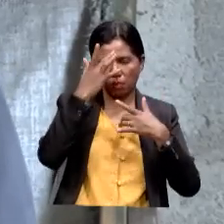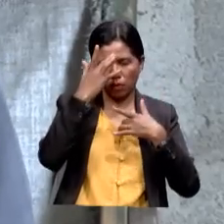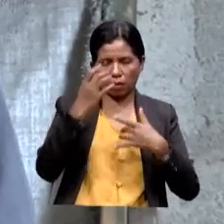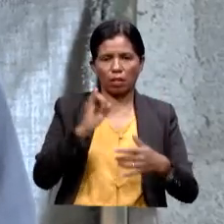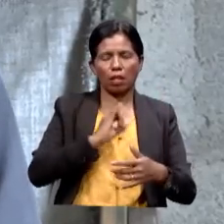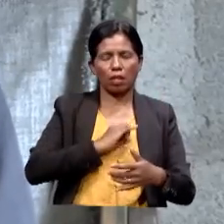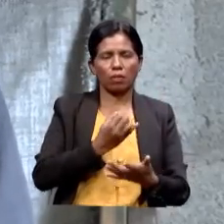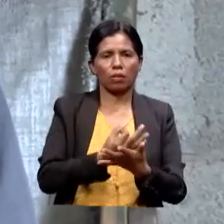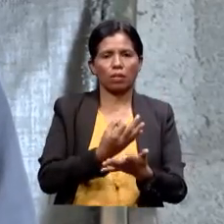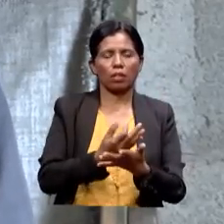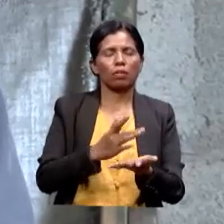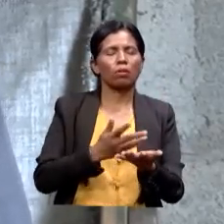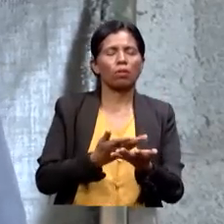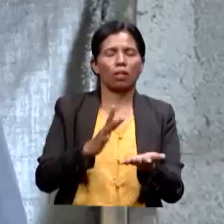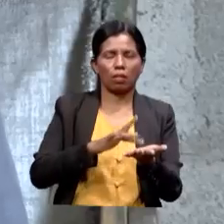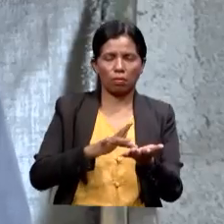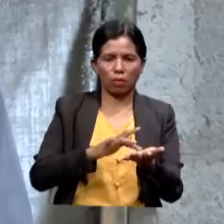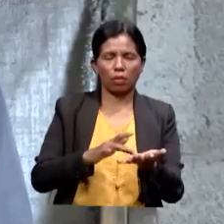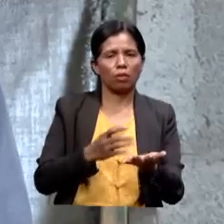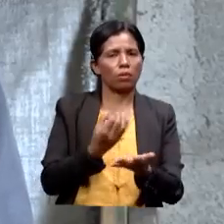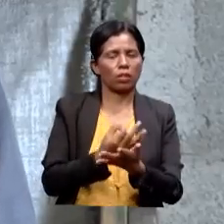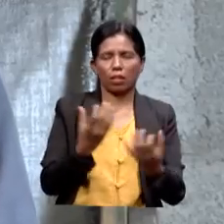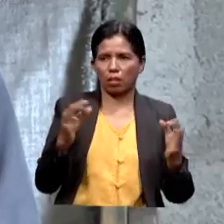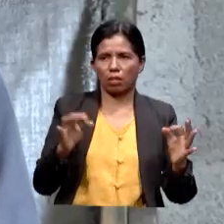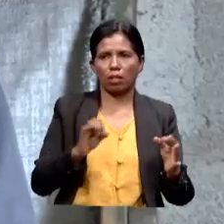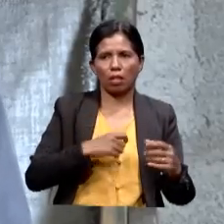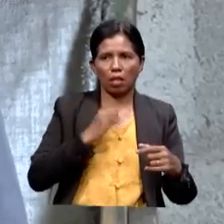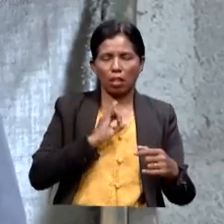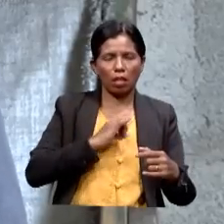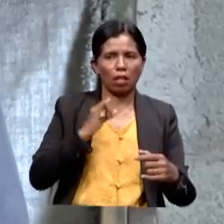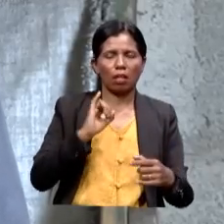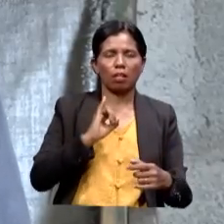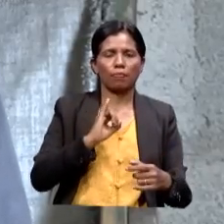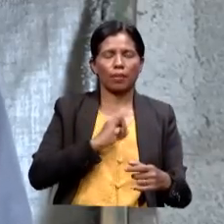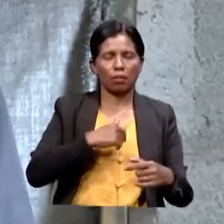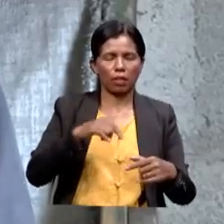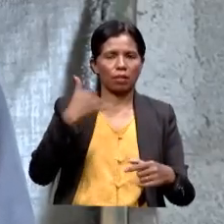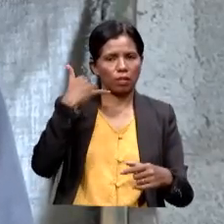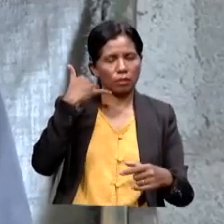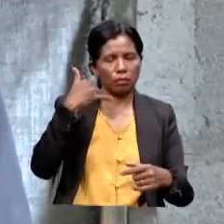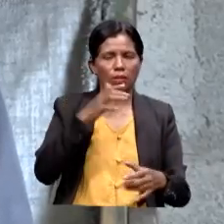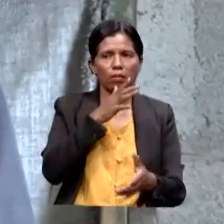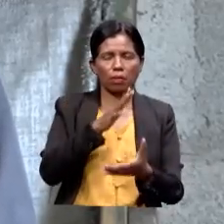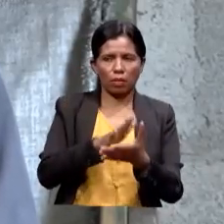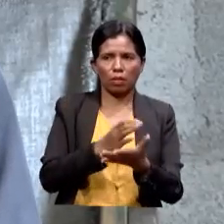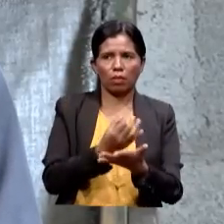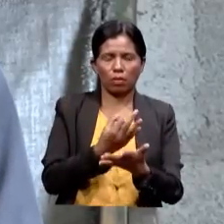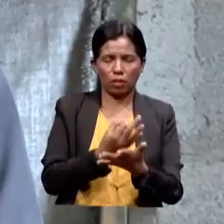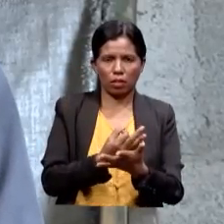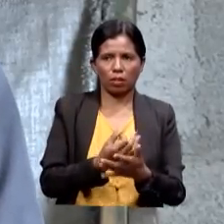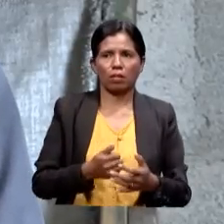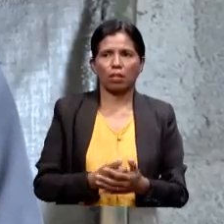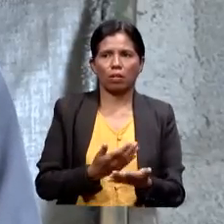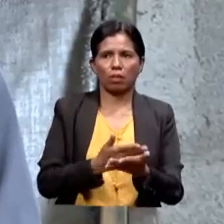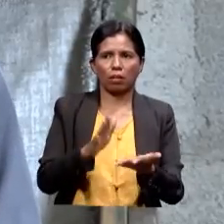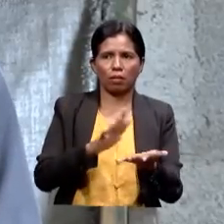moro kosar lai. Hau talvez avô badili. Hau tenke telefone pa firko ana orin. Kosan nia kan kan sudah be. Sosai